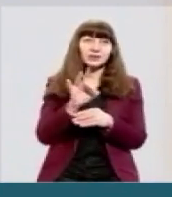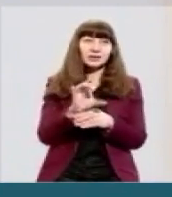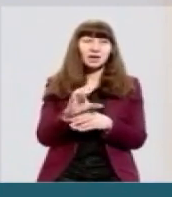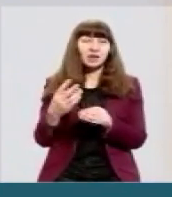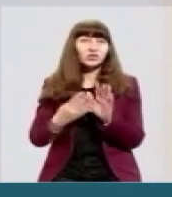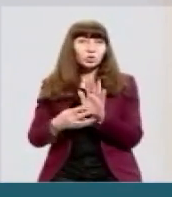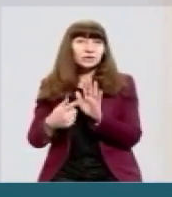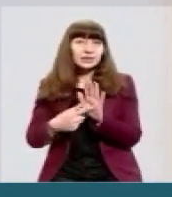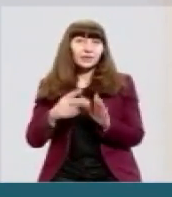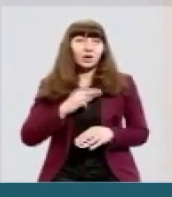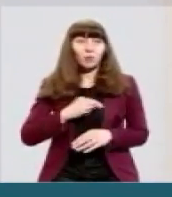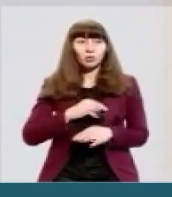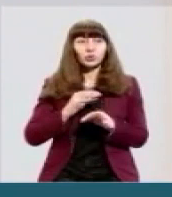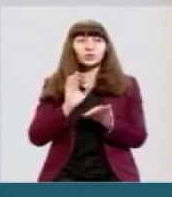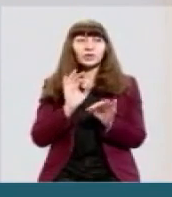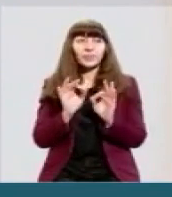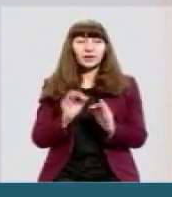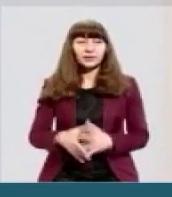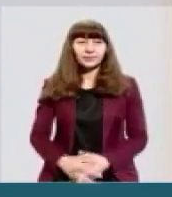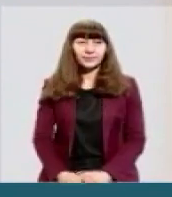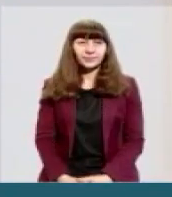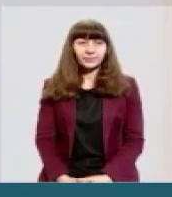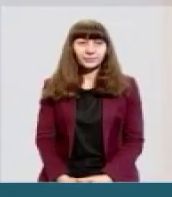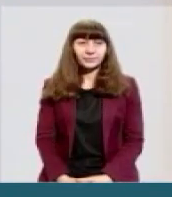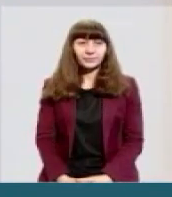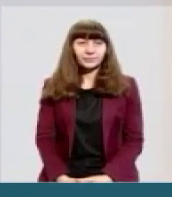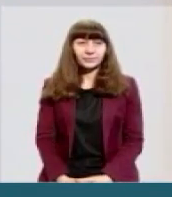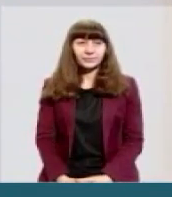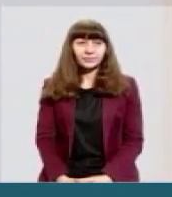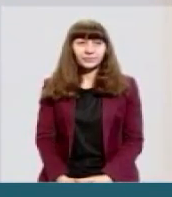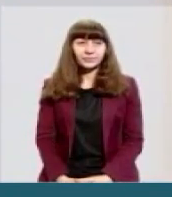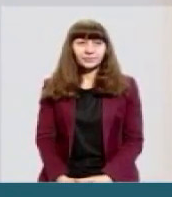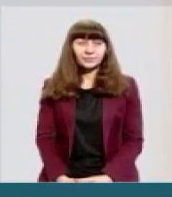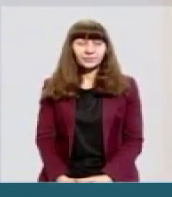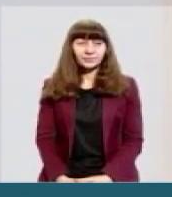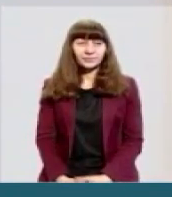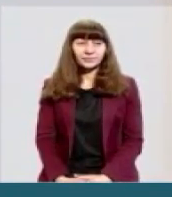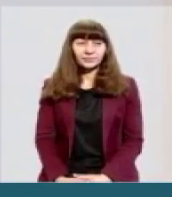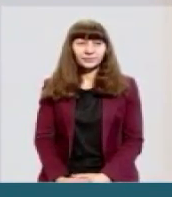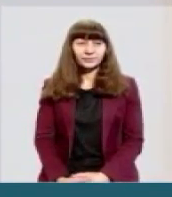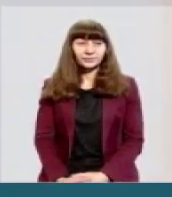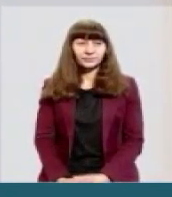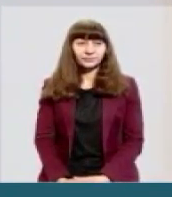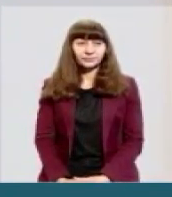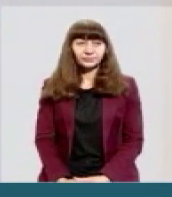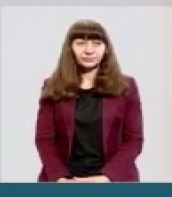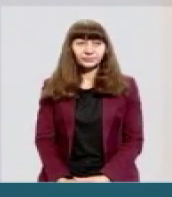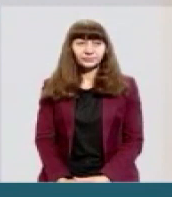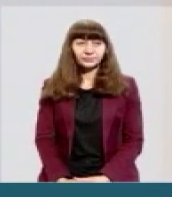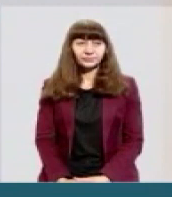исправно. Ну, тоже это получается процентов 40 надо исправлять. Тоже надо